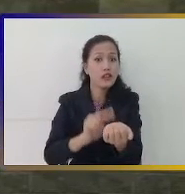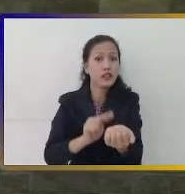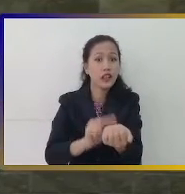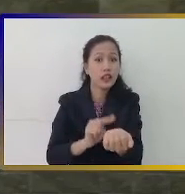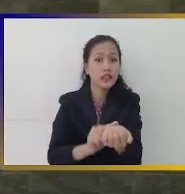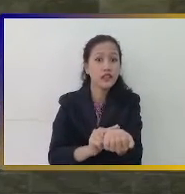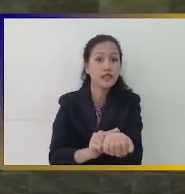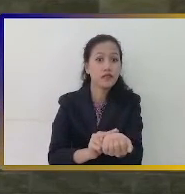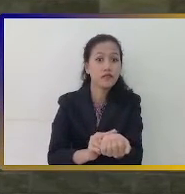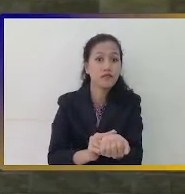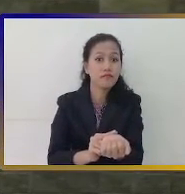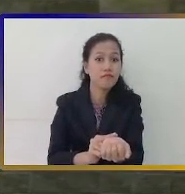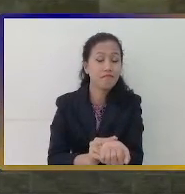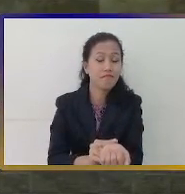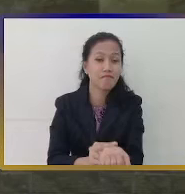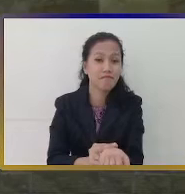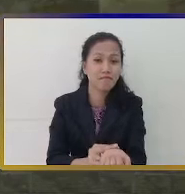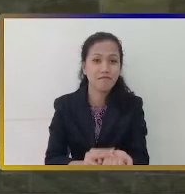kapatid.